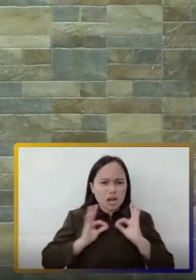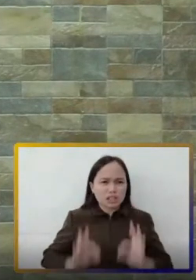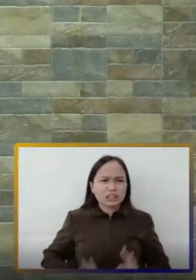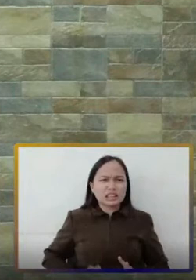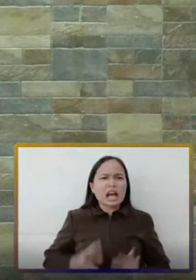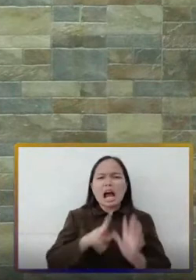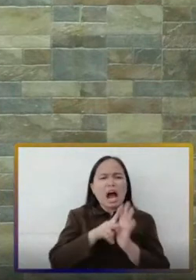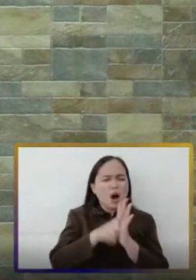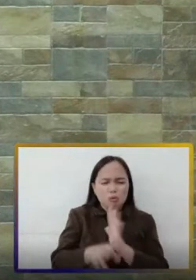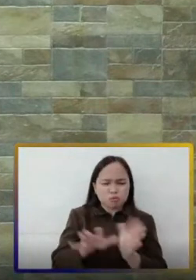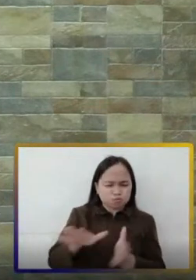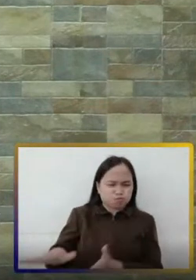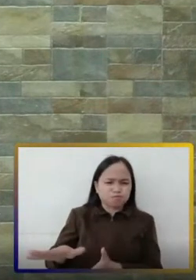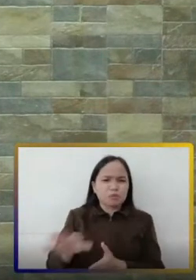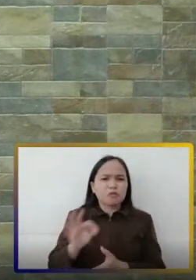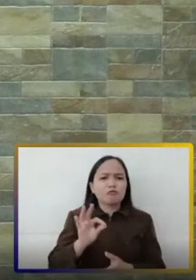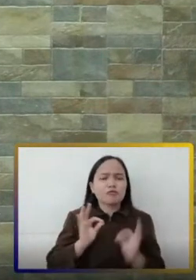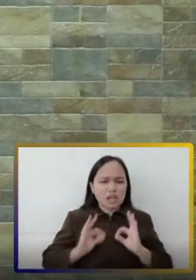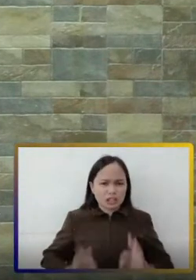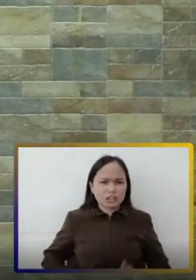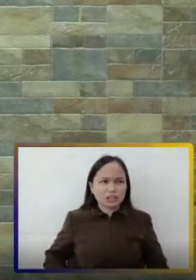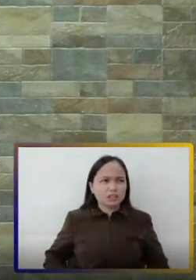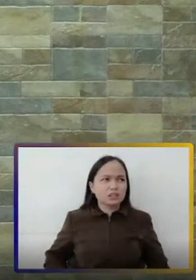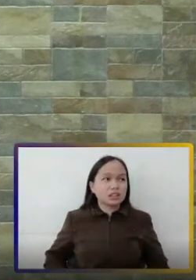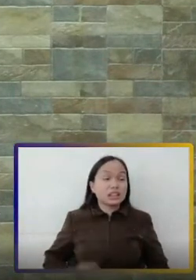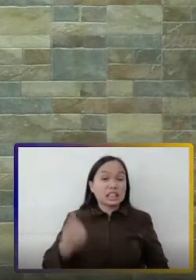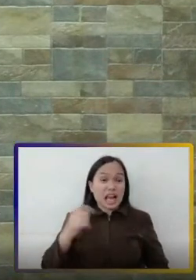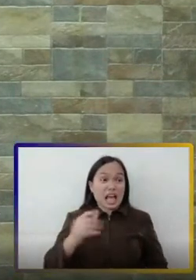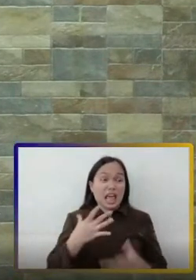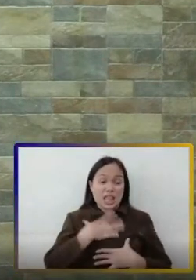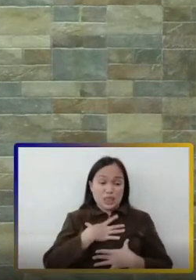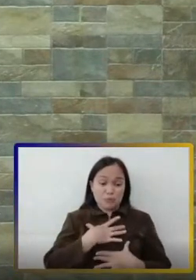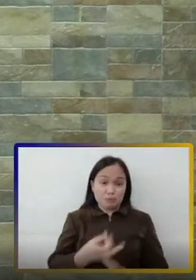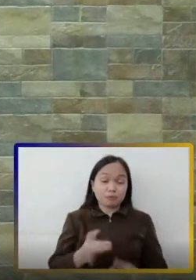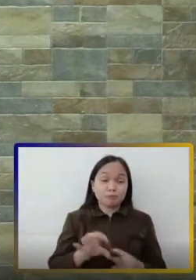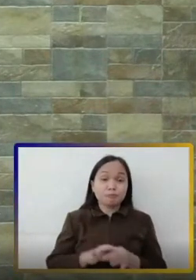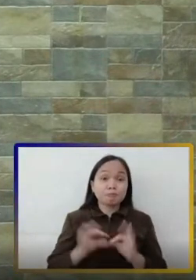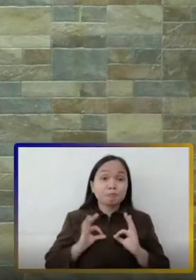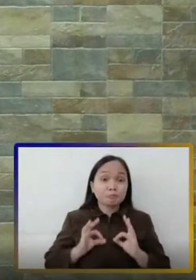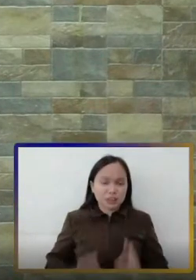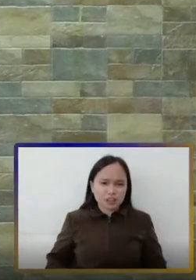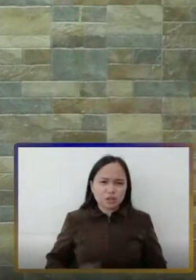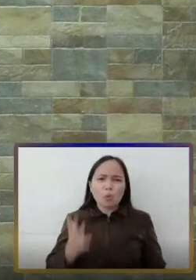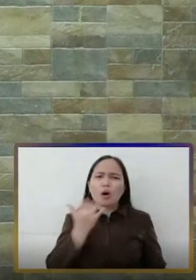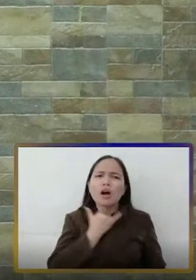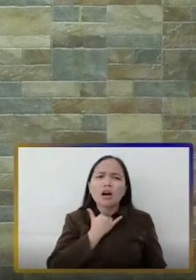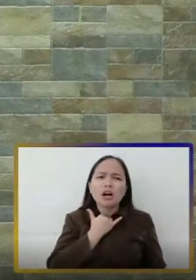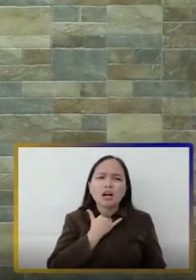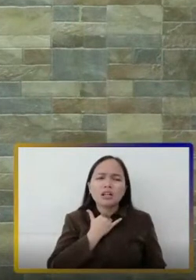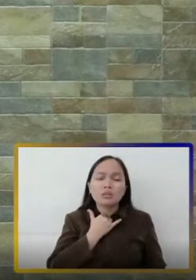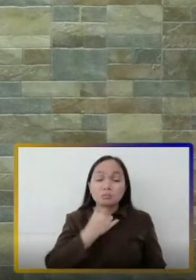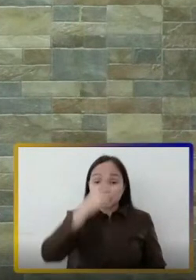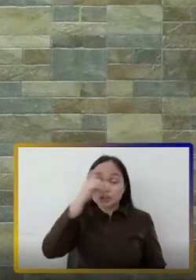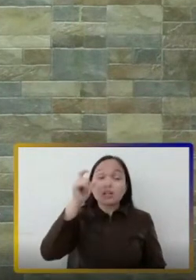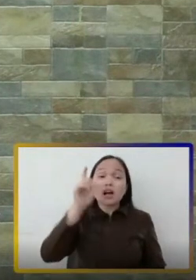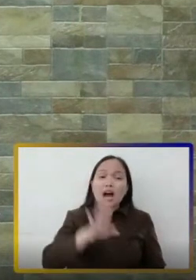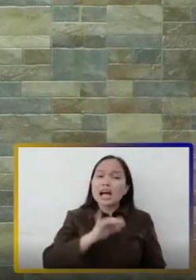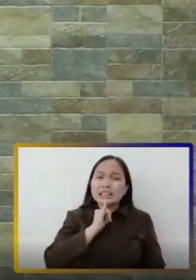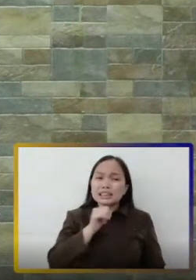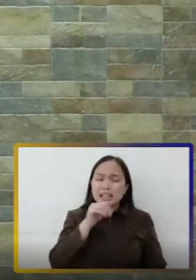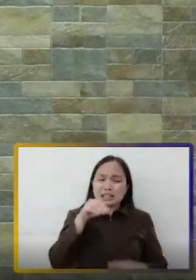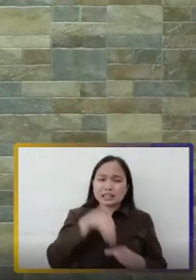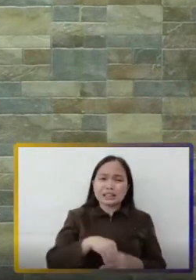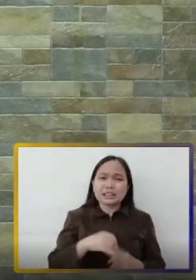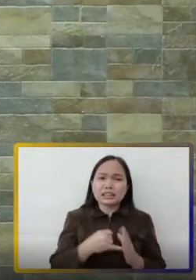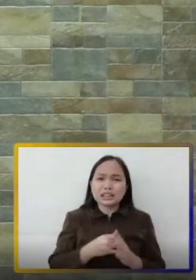Mortify, kill the flesh. The desire of the flesh. Why? Because God is not in it.